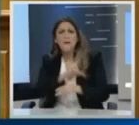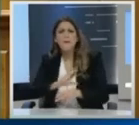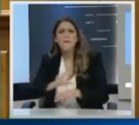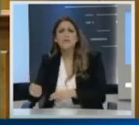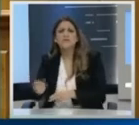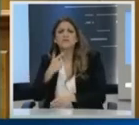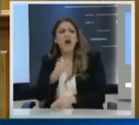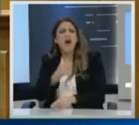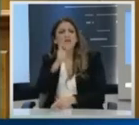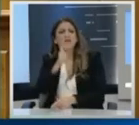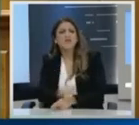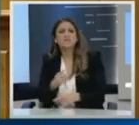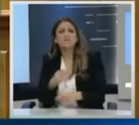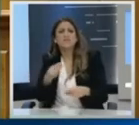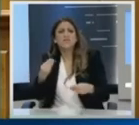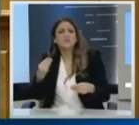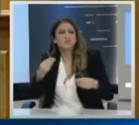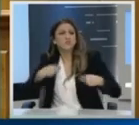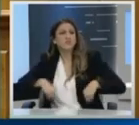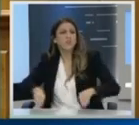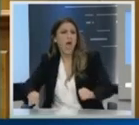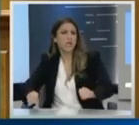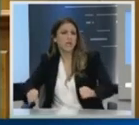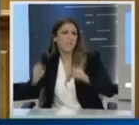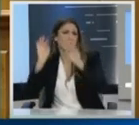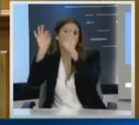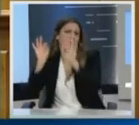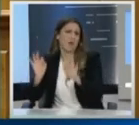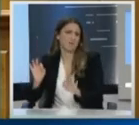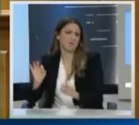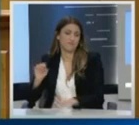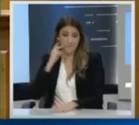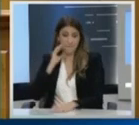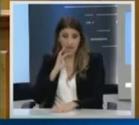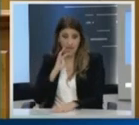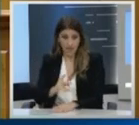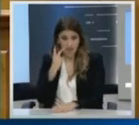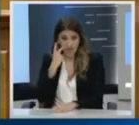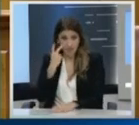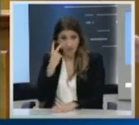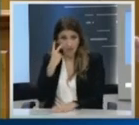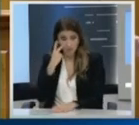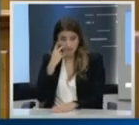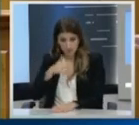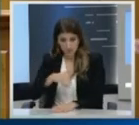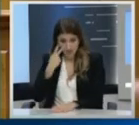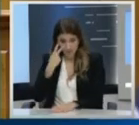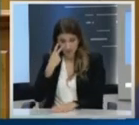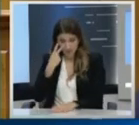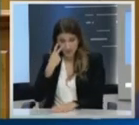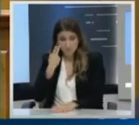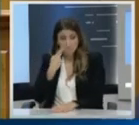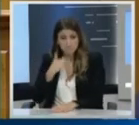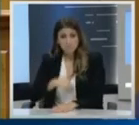ως μειοδότες, εθνικούς μειοδότες. Τον είδαμε να φτάνει στο κατώτατο σκαλί